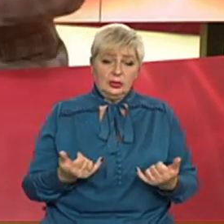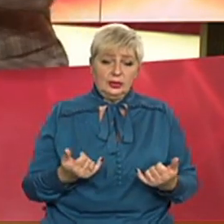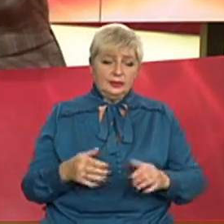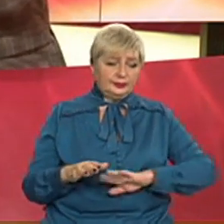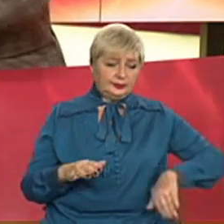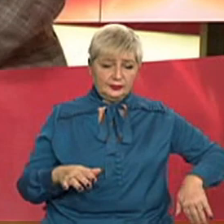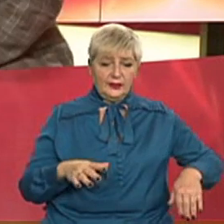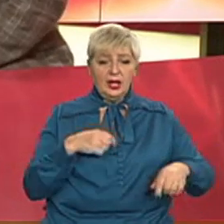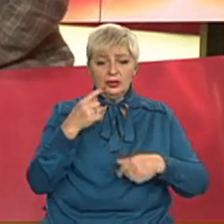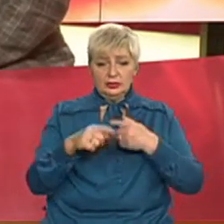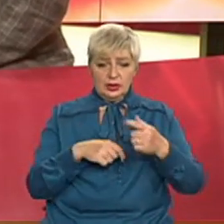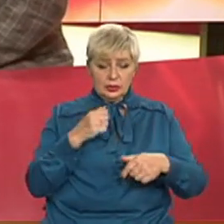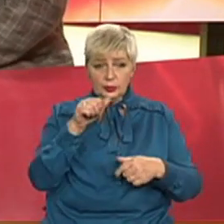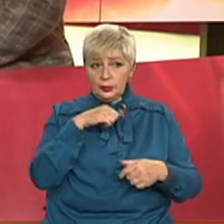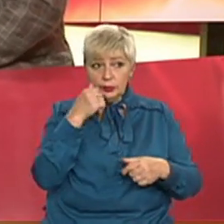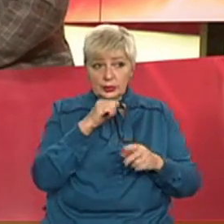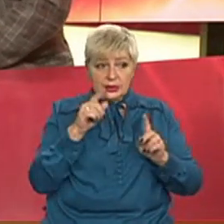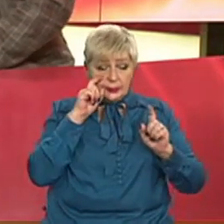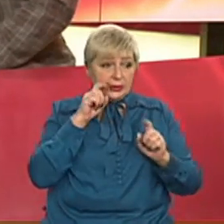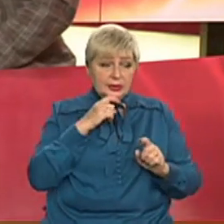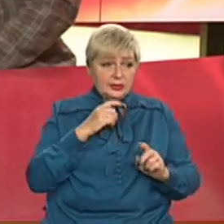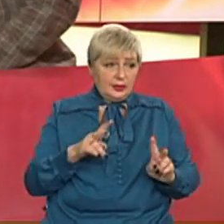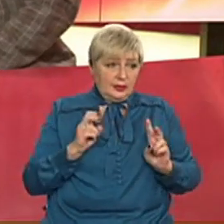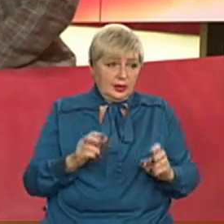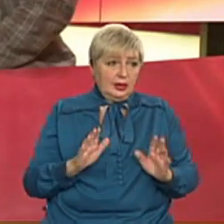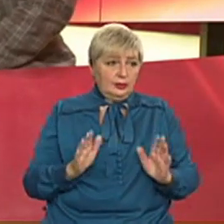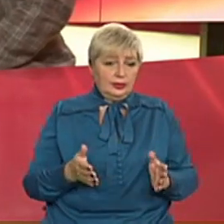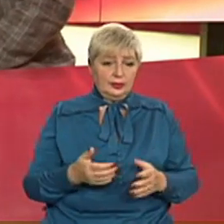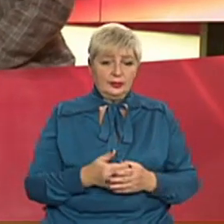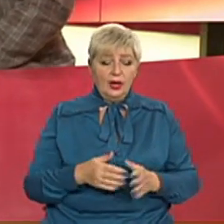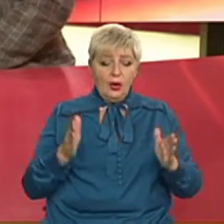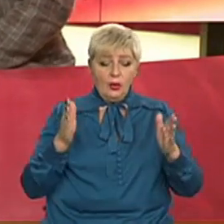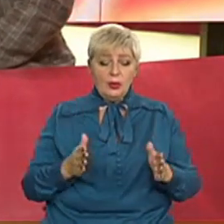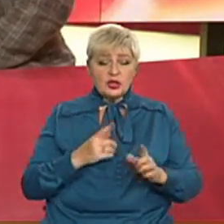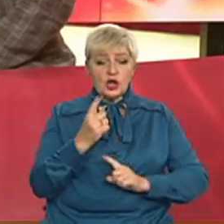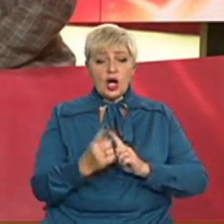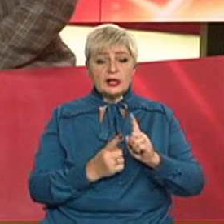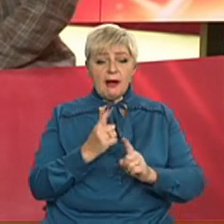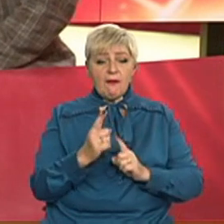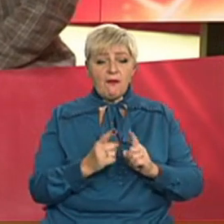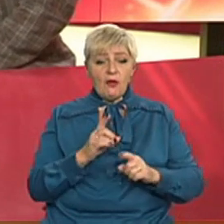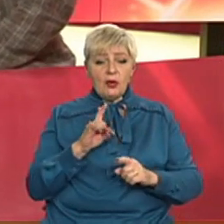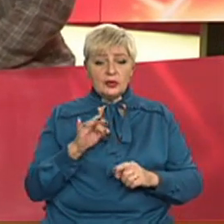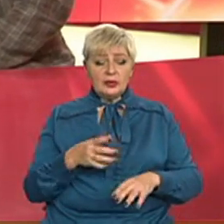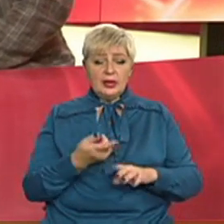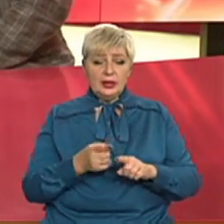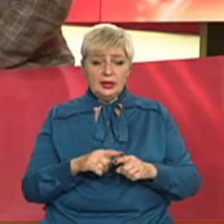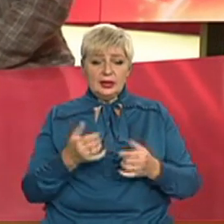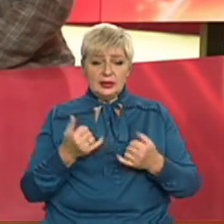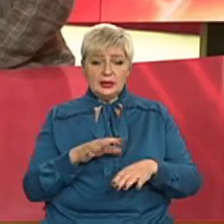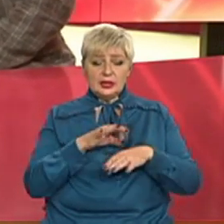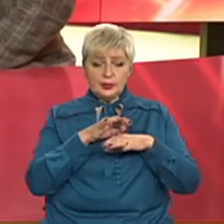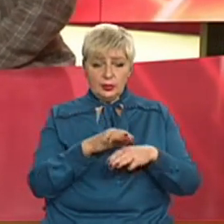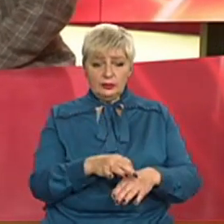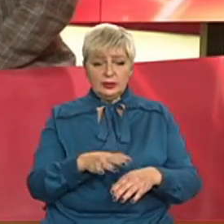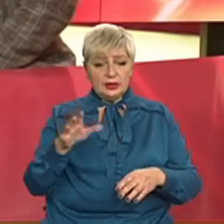окей, проїхали. У наступному році ми не розуміємо, як ми будемо. У межах реформ, які зараз проводить міністр, вона також про